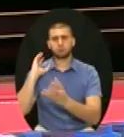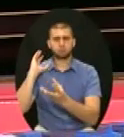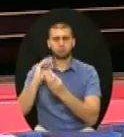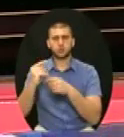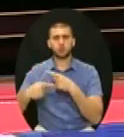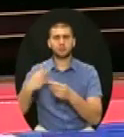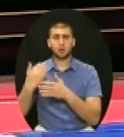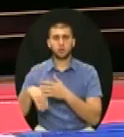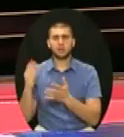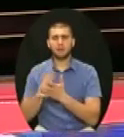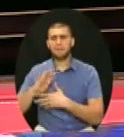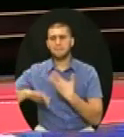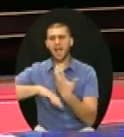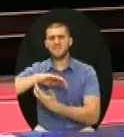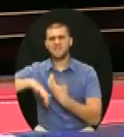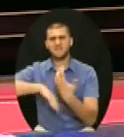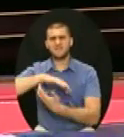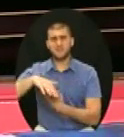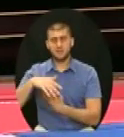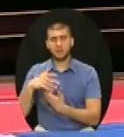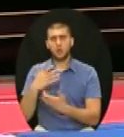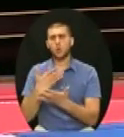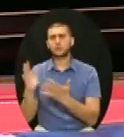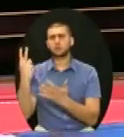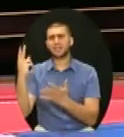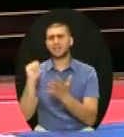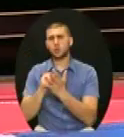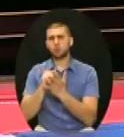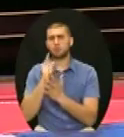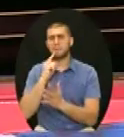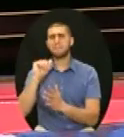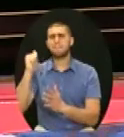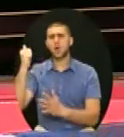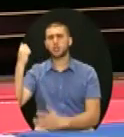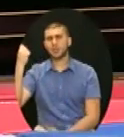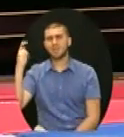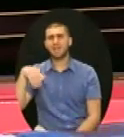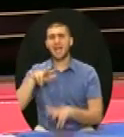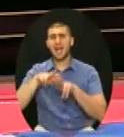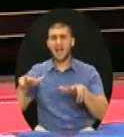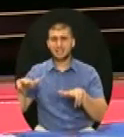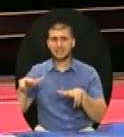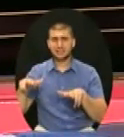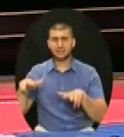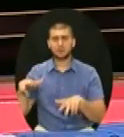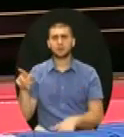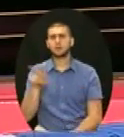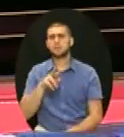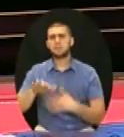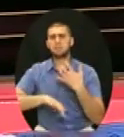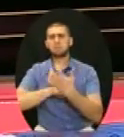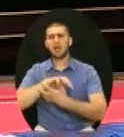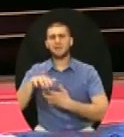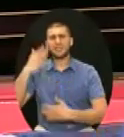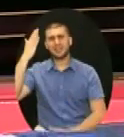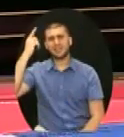האחרונות, שמערבבת לחלוטין, חוץ מאשר שני עיתונים, מקור ראשון מצד אחד והארץ לטעמים מצד שני, מערבבת בין